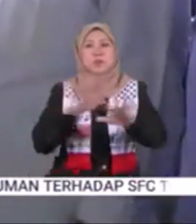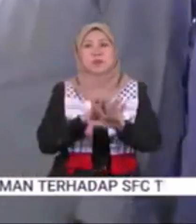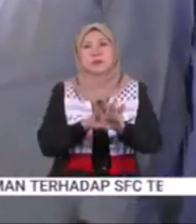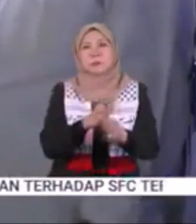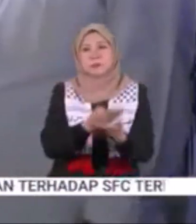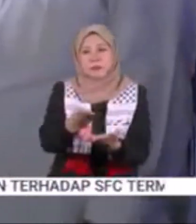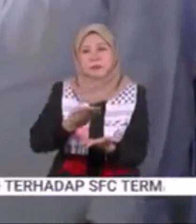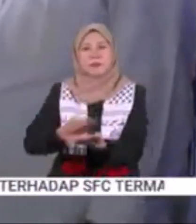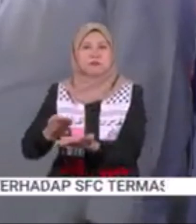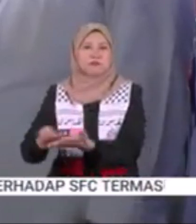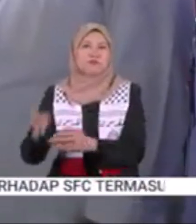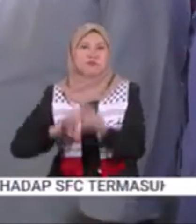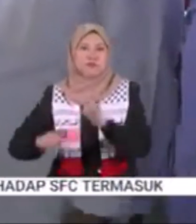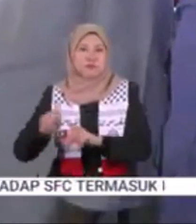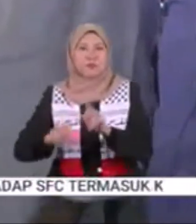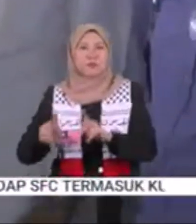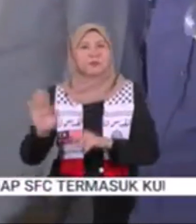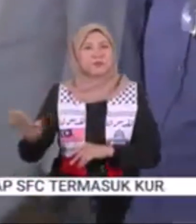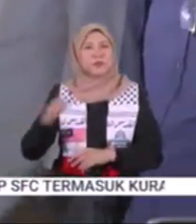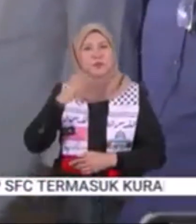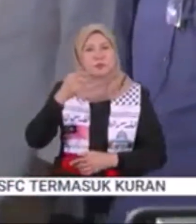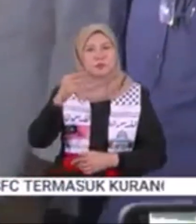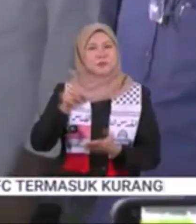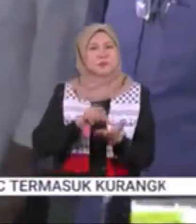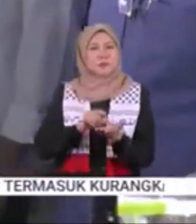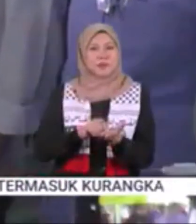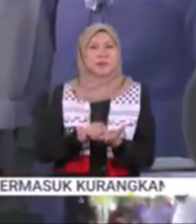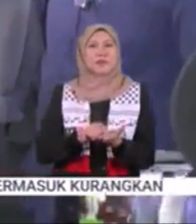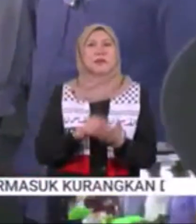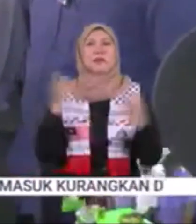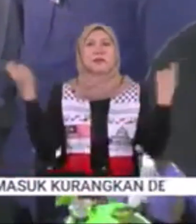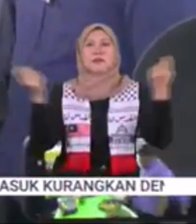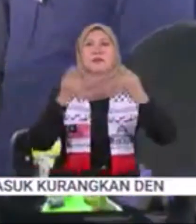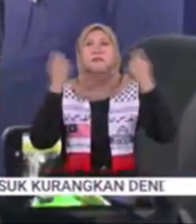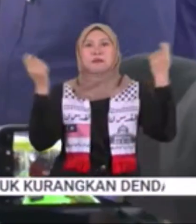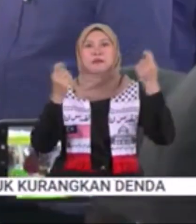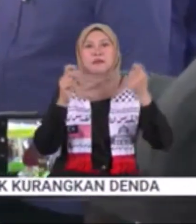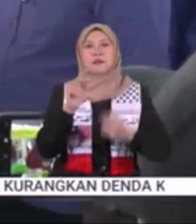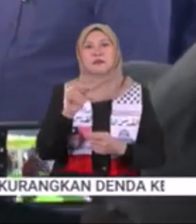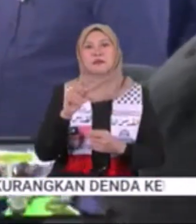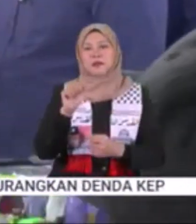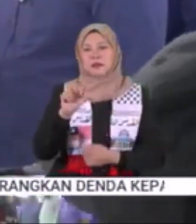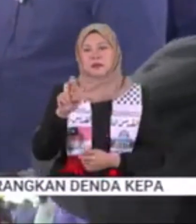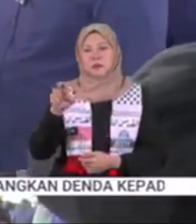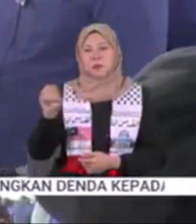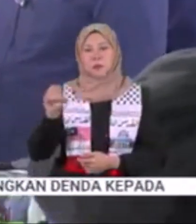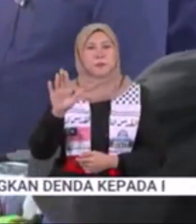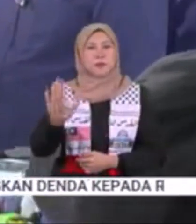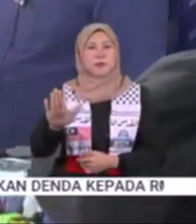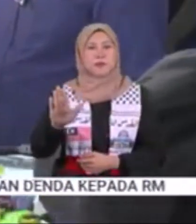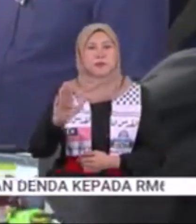menggalakkan daripada orang ramai. Beliau berkata demikian pada sidang media sempena Karnival Agro Madani di Johor Bahru.